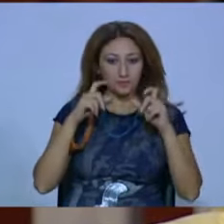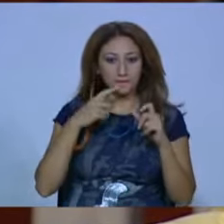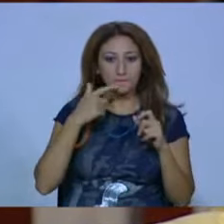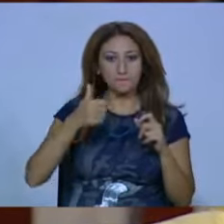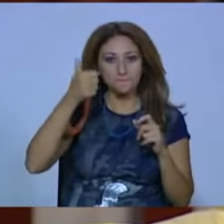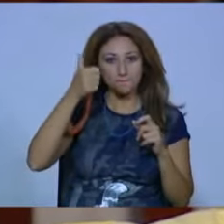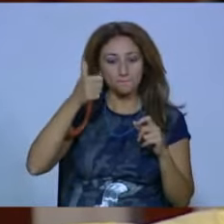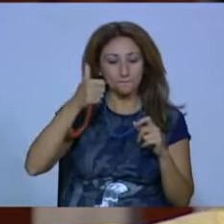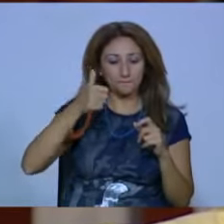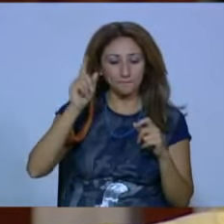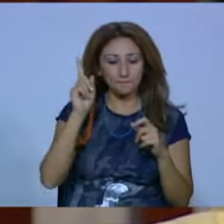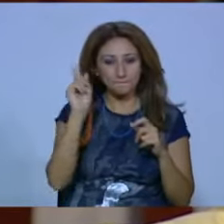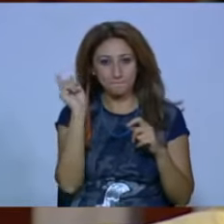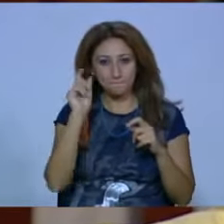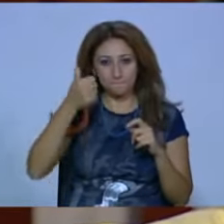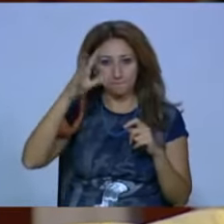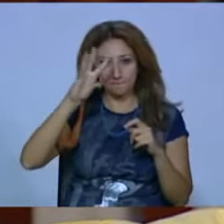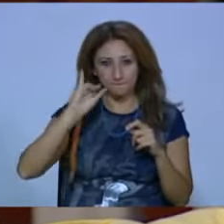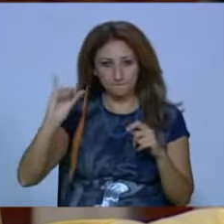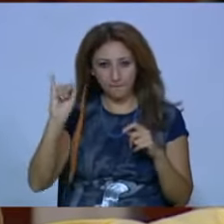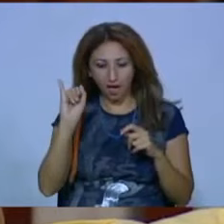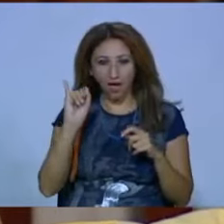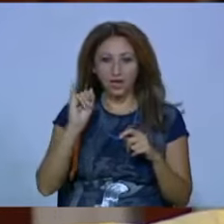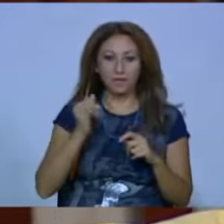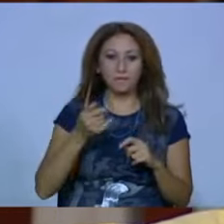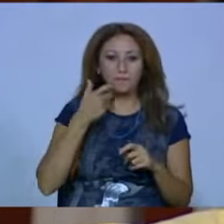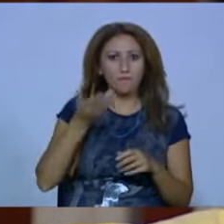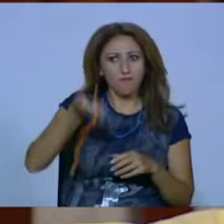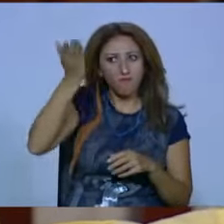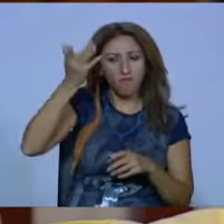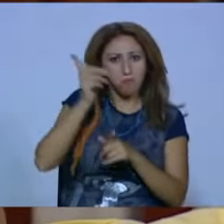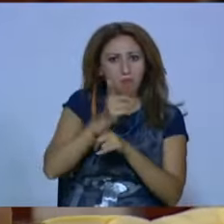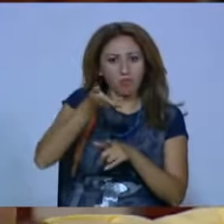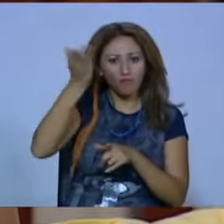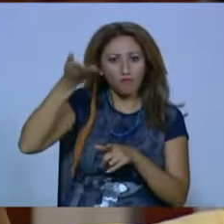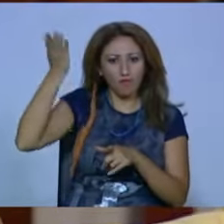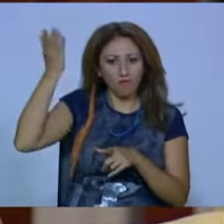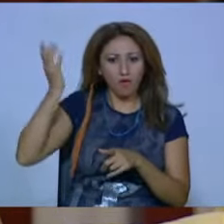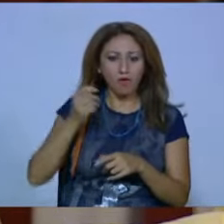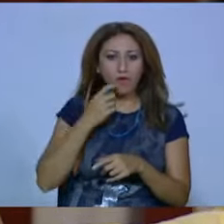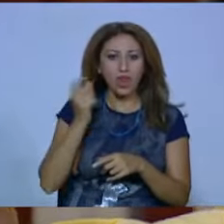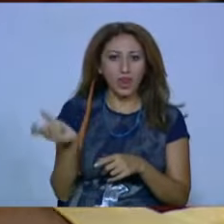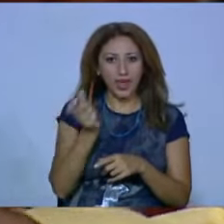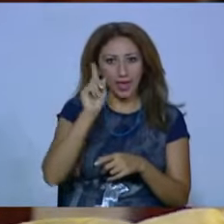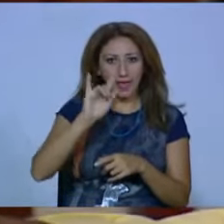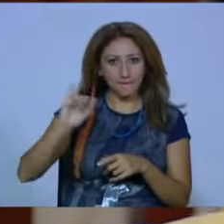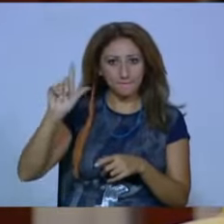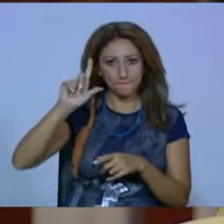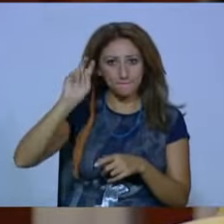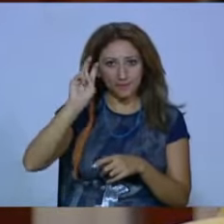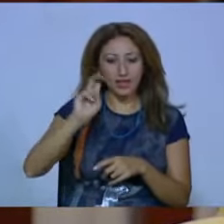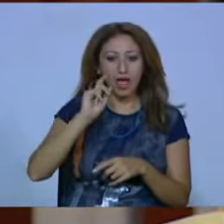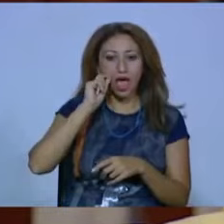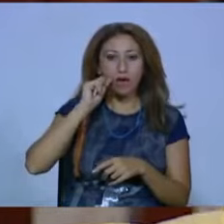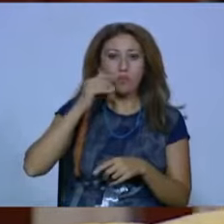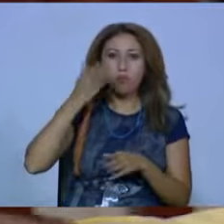سعفان والاستاذ عدلي كاسب الاستاذ سيد زيان والاستاذ زيد زيان والاستاذه نبيله السيد كانوا بيجوا صاروا مع ابويا